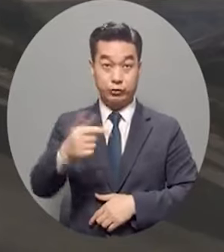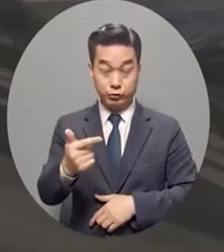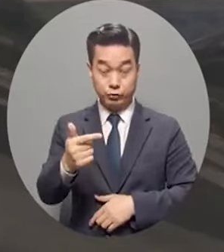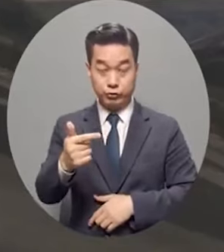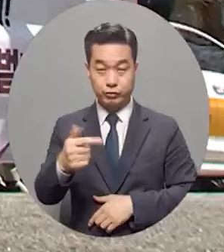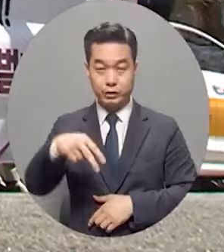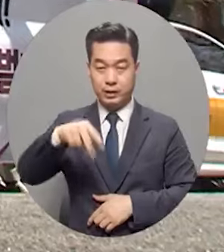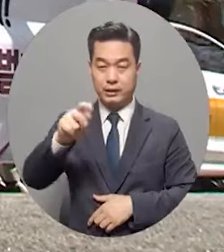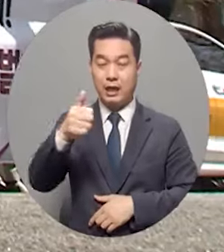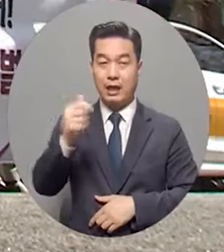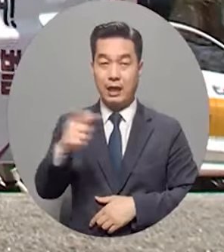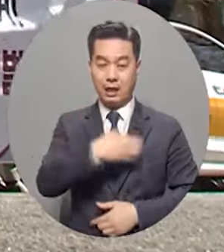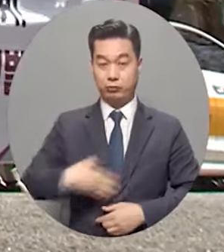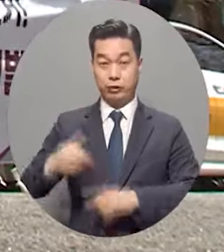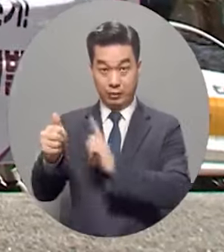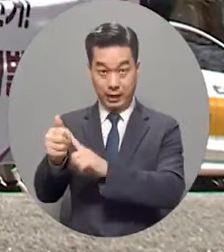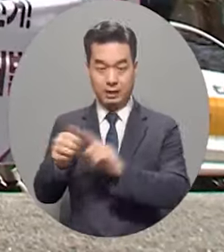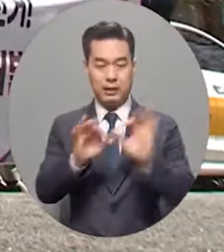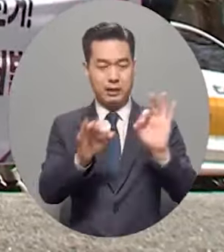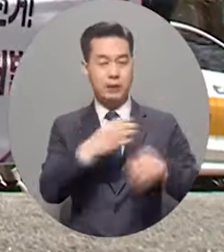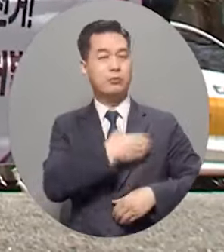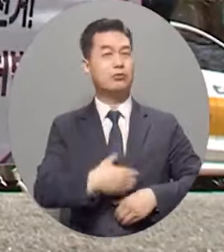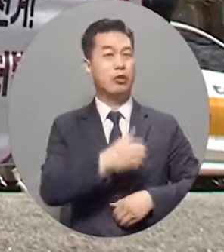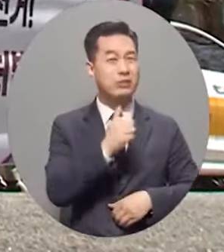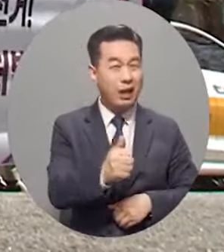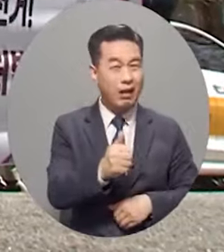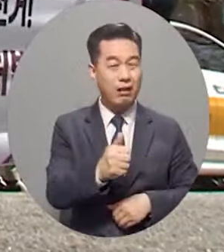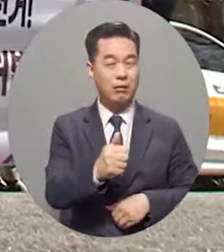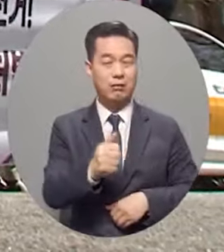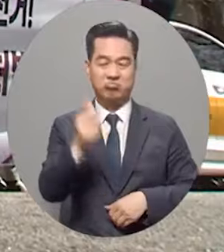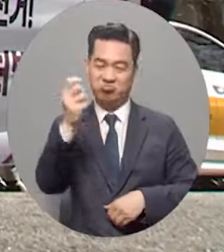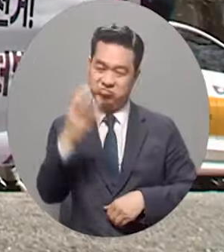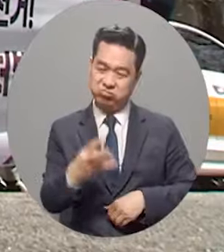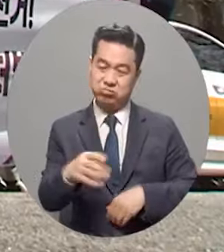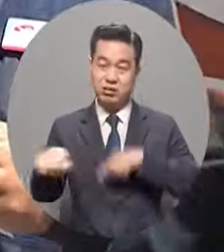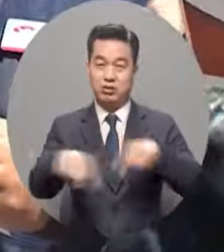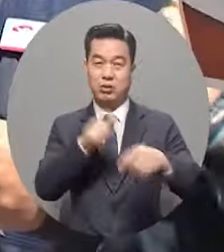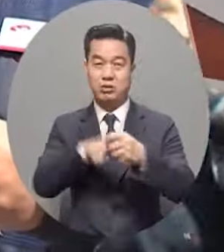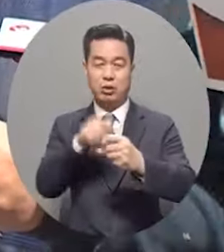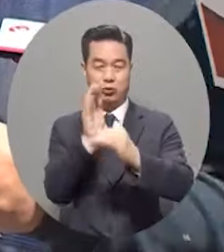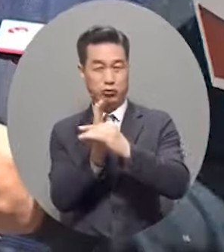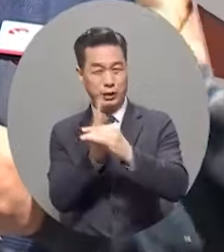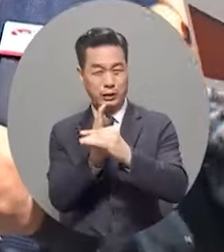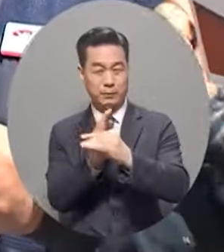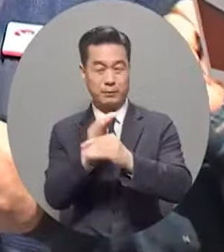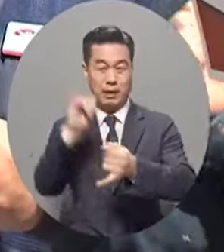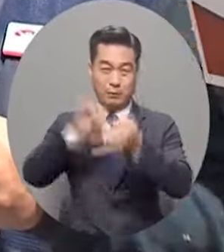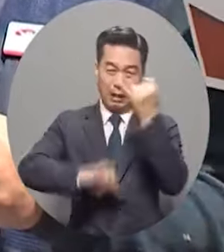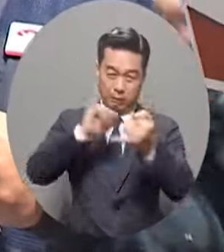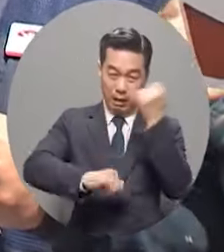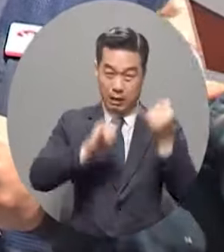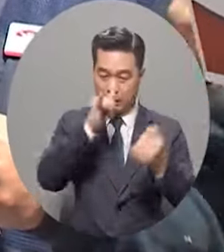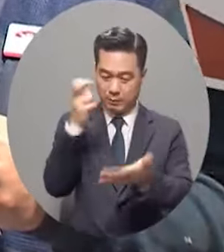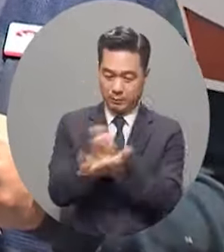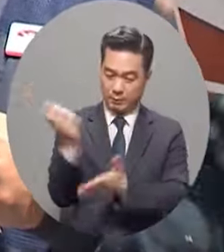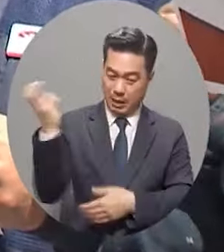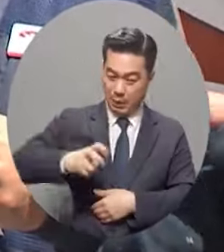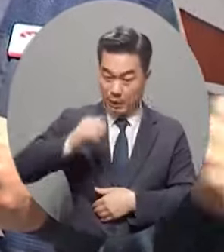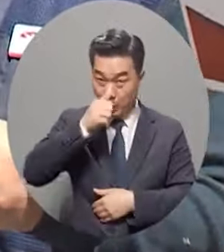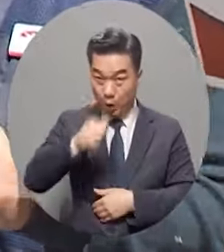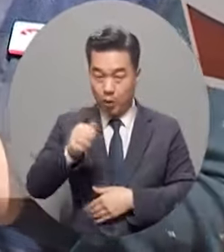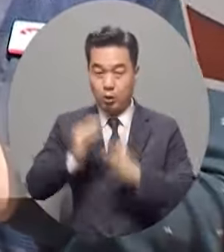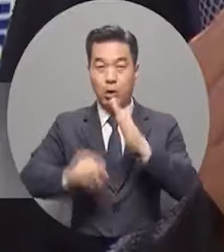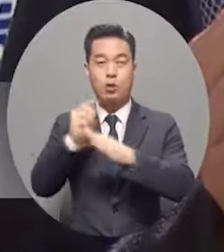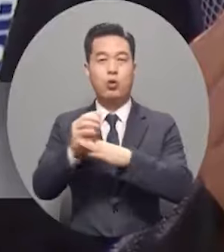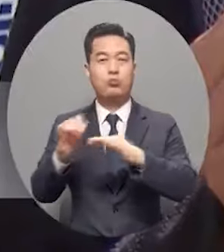김영찬 강서구청장까지 구청장들의 잇따른 정치적 중립 의무 위반 논란이 일자 공무원 노조는